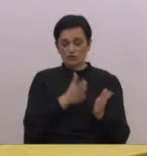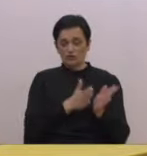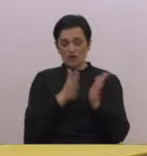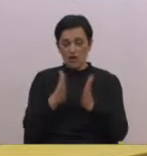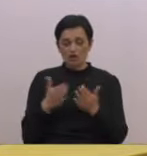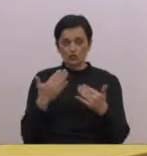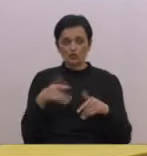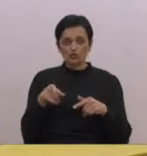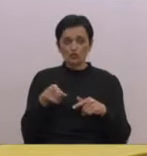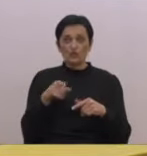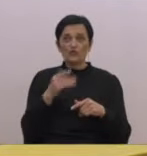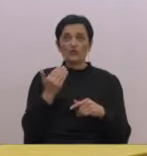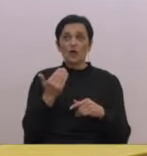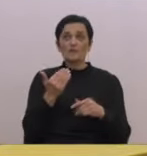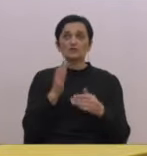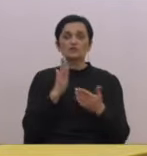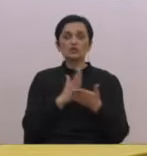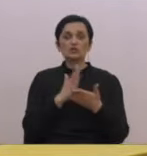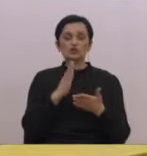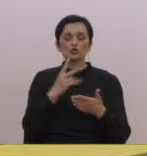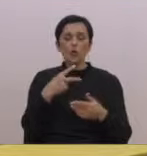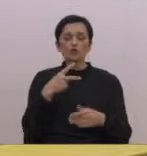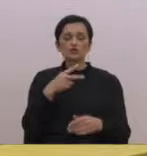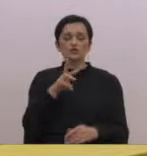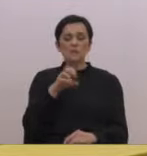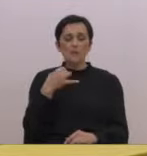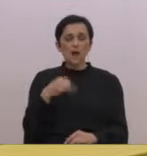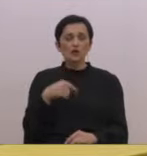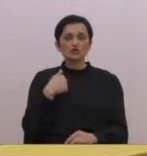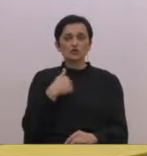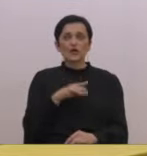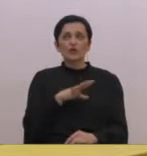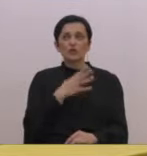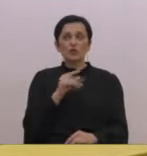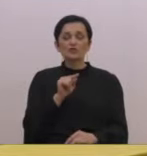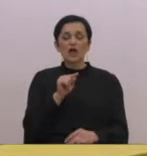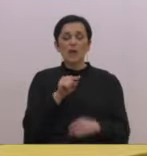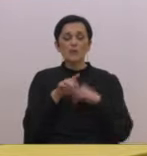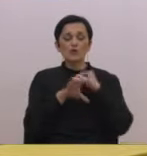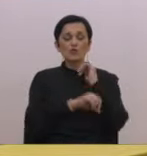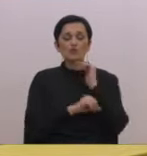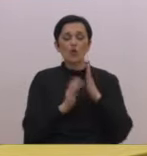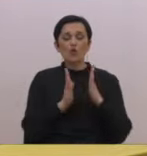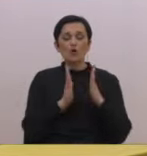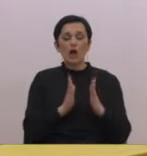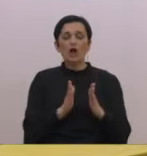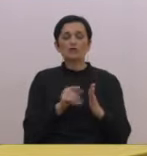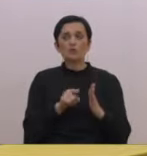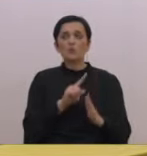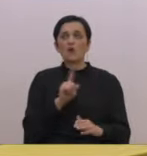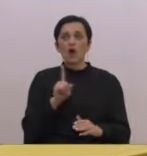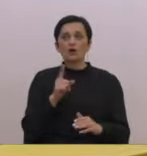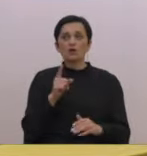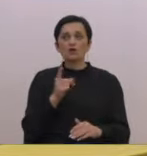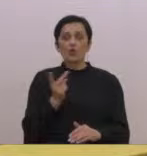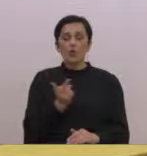რომლის დედლაინიც არის 20 მაისი. Ჩვენ ქონდა თებერვლის ბოლო განსაზღვრული, მაგრამ